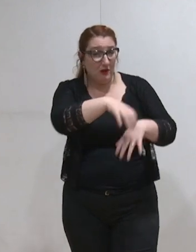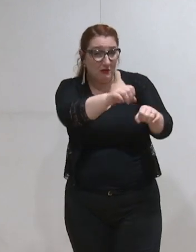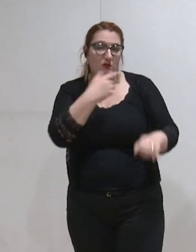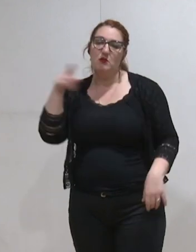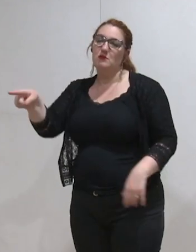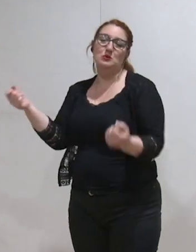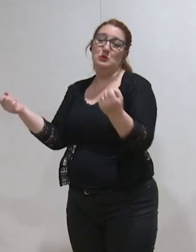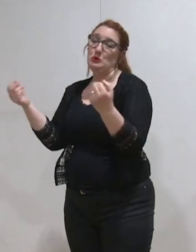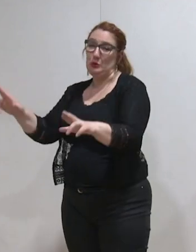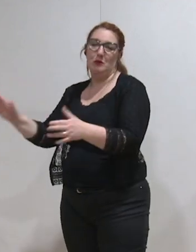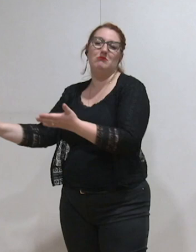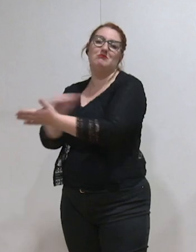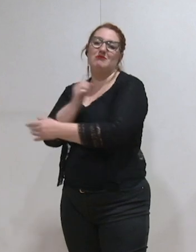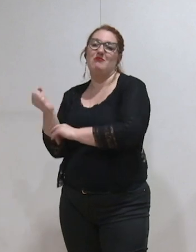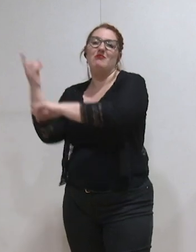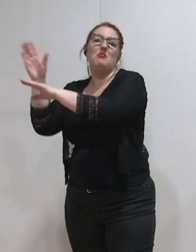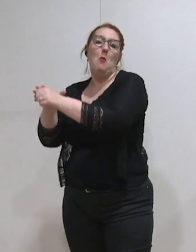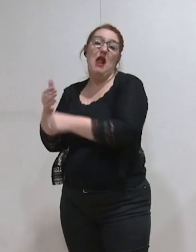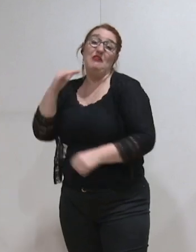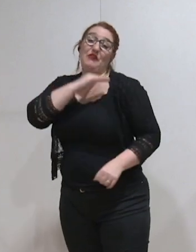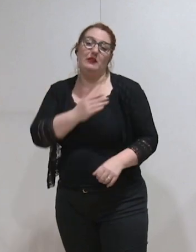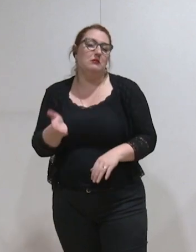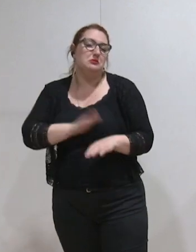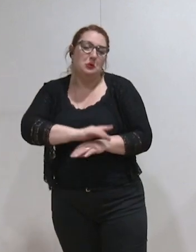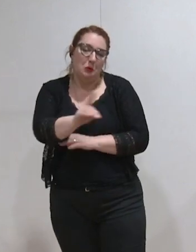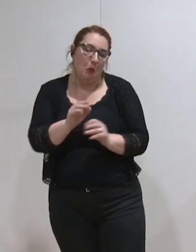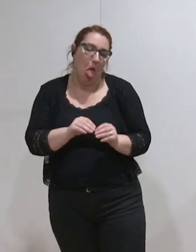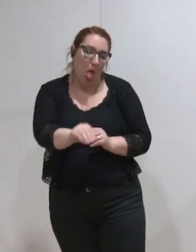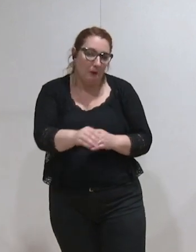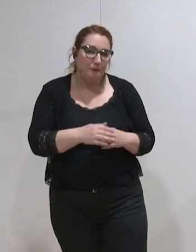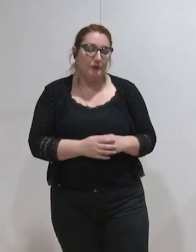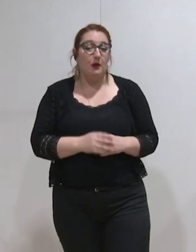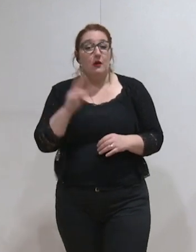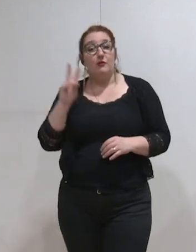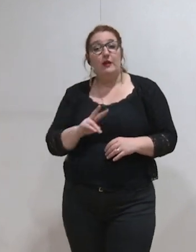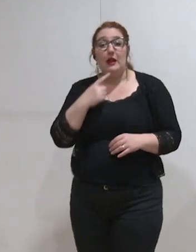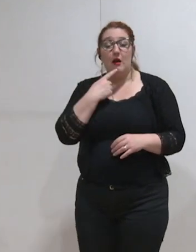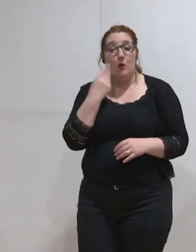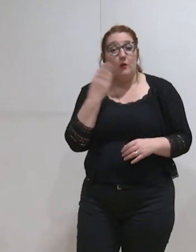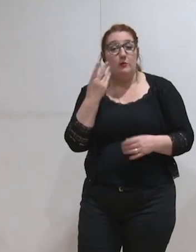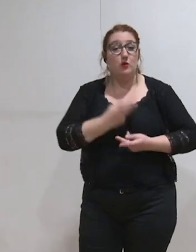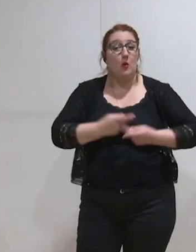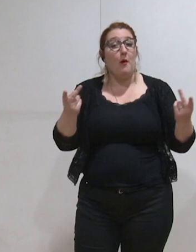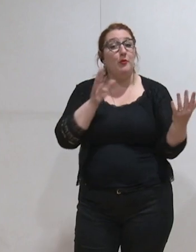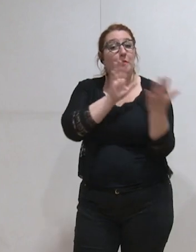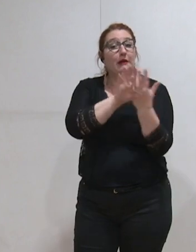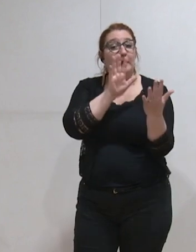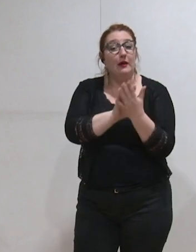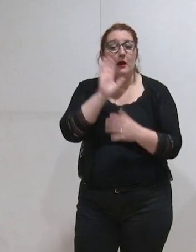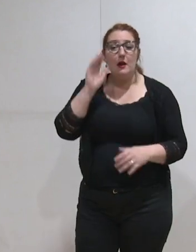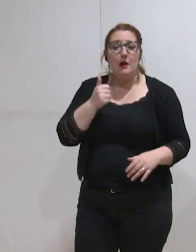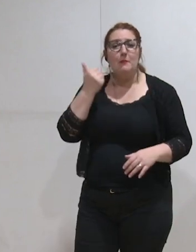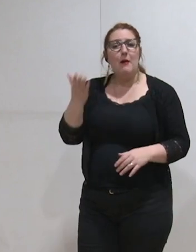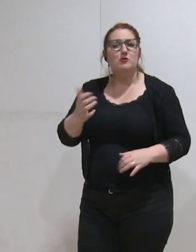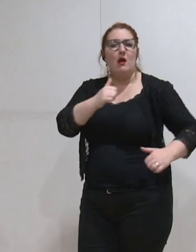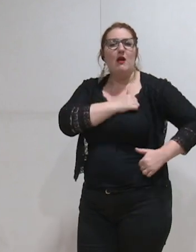besoin de service auprès du public et on n pas besoin de de continuer à alimenter la l'armée mexicaine de